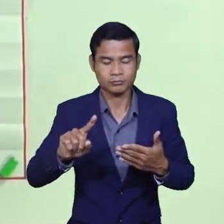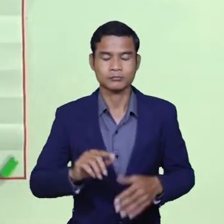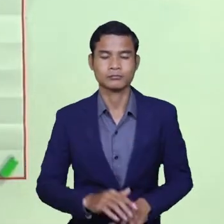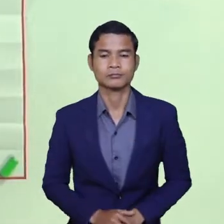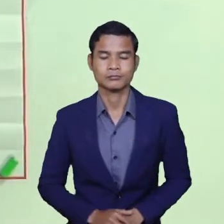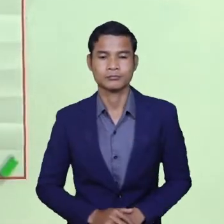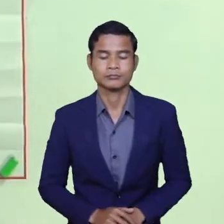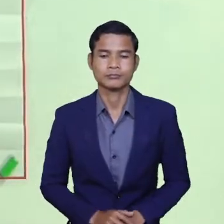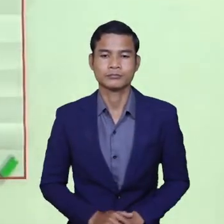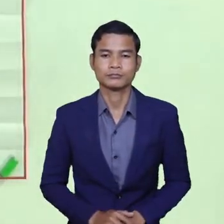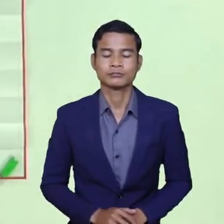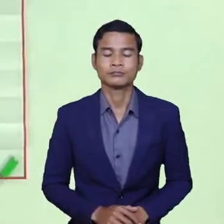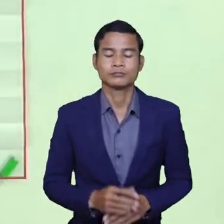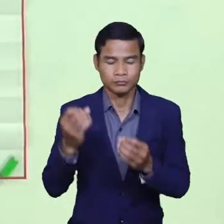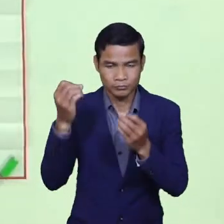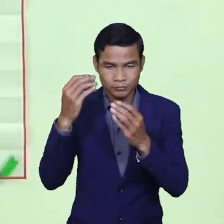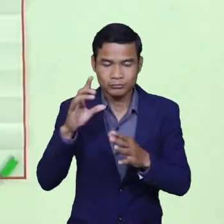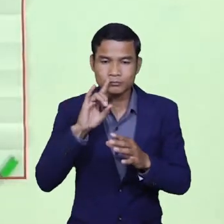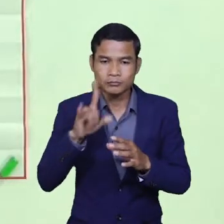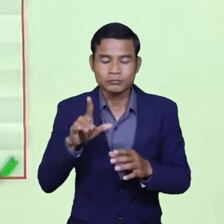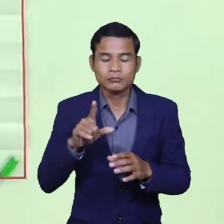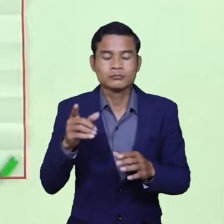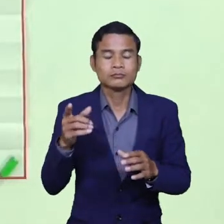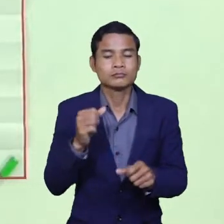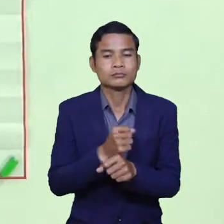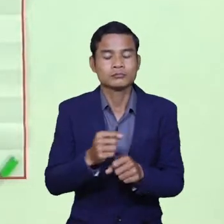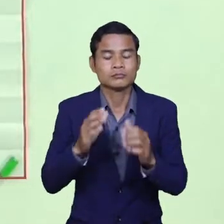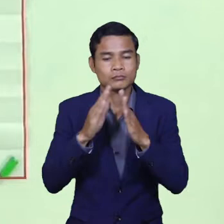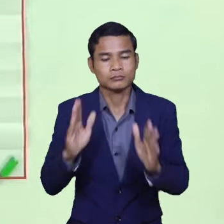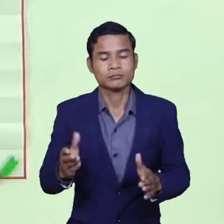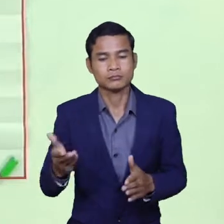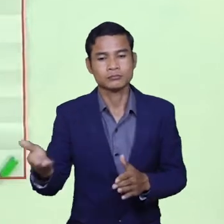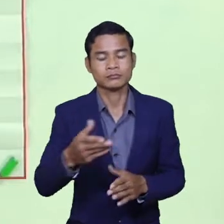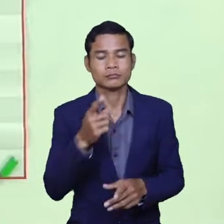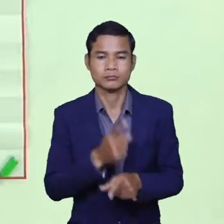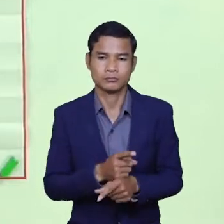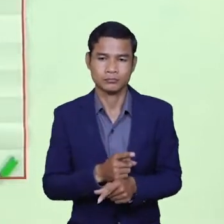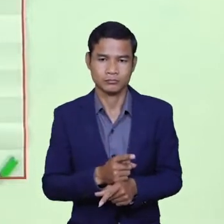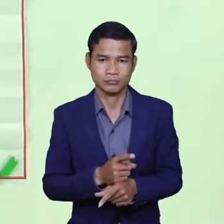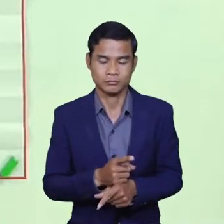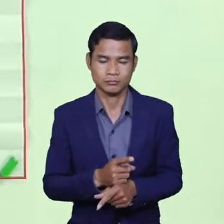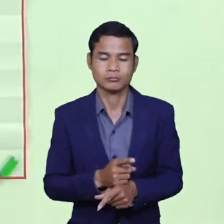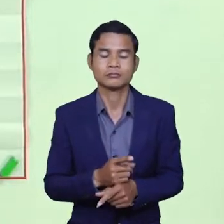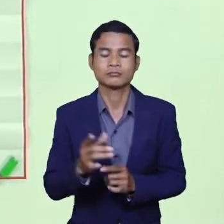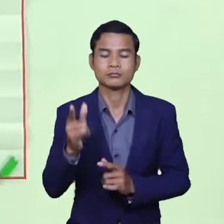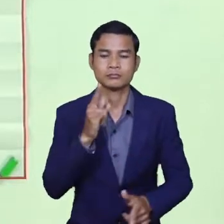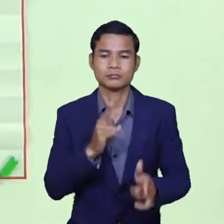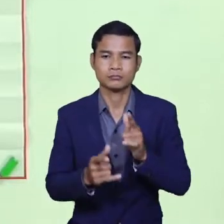จากโกลิกาจากกระหอมจากอกุนชานก้นก้นต่างอักเนียจังก้นทุกกาเตรียมตัวเมื่อตากิดกาเตียได้ก้นบานทัวจูเนครูจะตาตรมเตยจะโดยกําไนกิดกาเตียได้หรือเต็งจะมาก้นเตรียมตัวแต่หายจะเคินทาจะตรมเตยจะอันจังก้นจะกุนะก้นจะกุสัญญาจะครีมวยจะดําใบบัญเจทากิดกาเตียระบบก้นจะคือตรมเตย